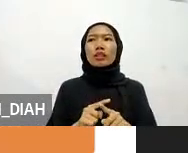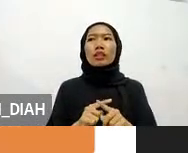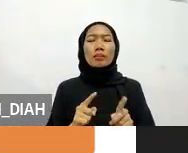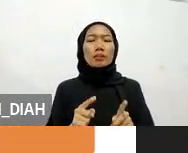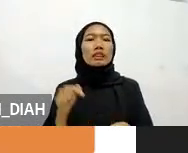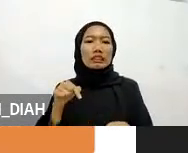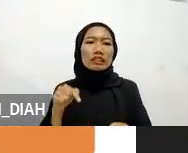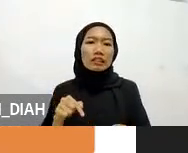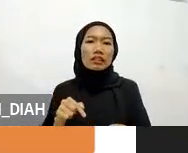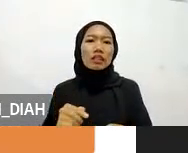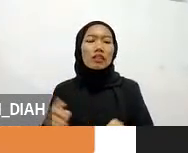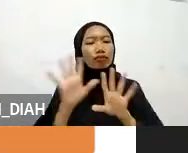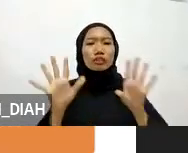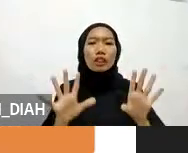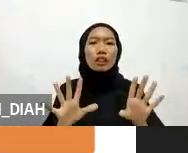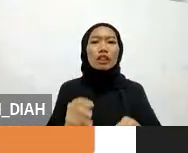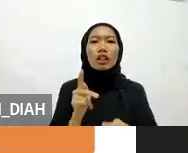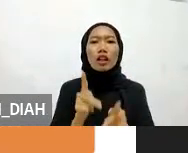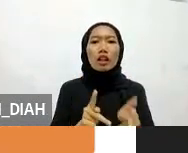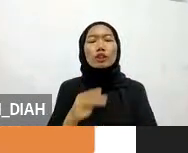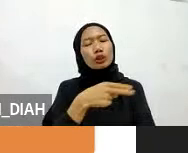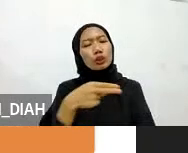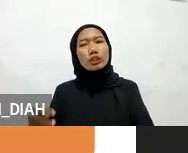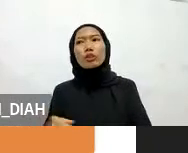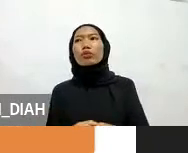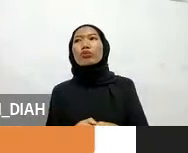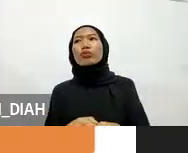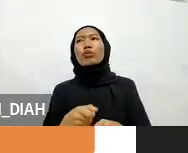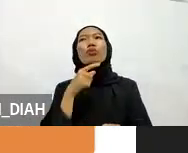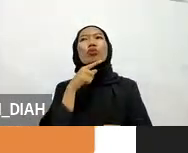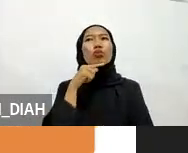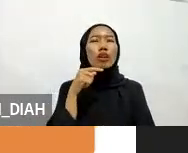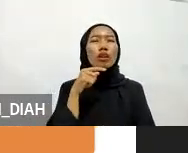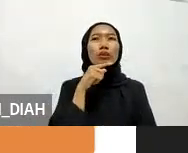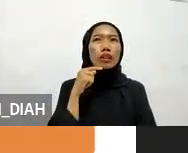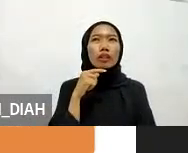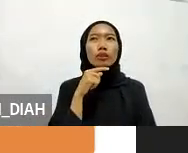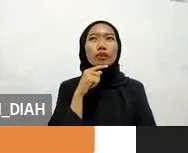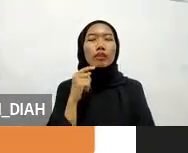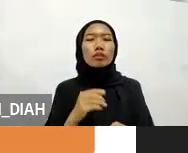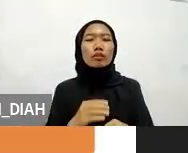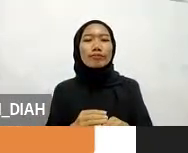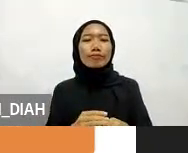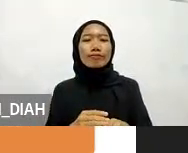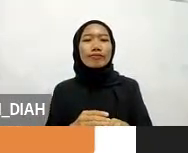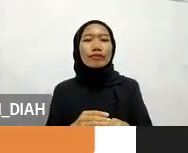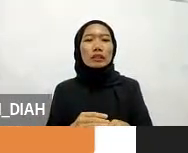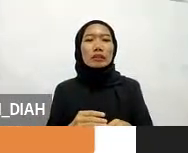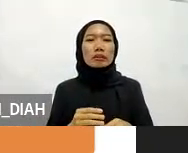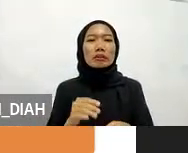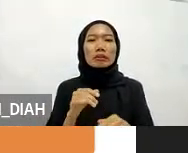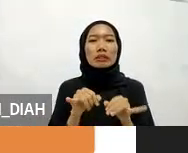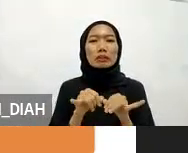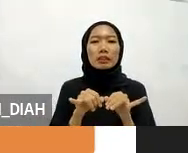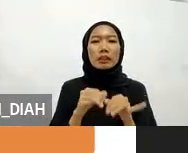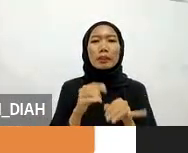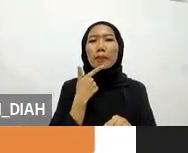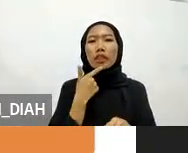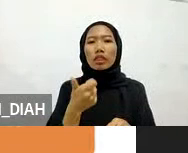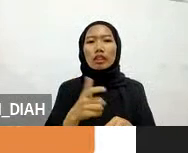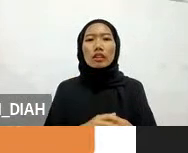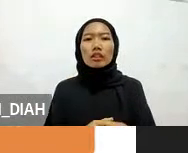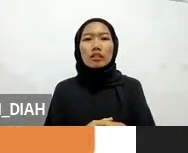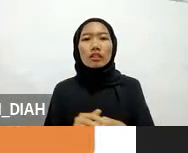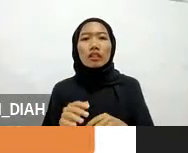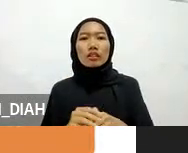karena indikator-indikator ini tidak di spotlight atau tidak di highlight bahkan dalam profil kesehatan Indonesia. Padahal untuk menciptakan layanan